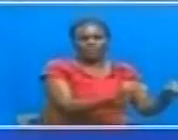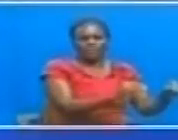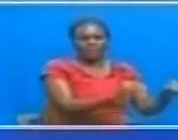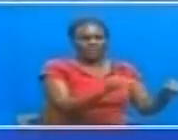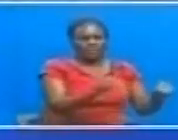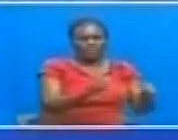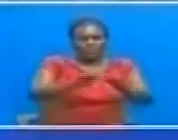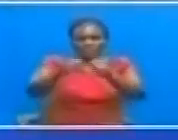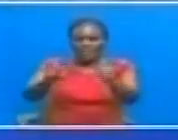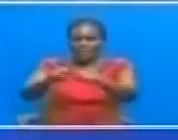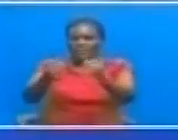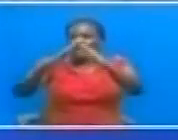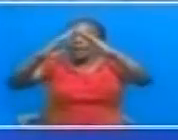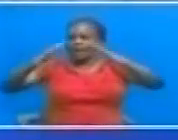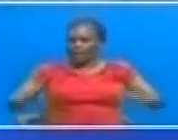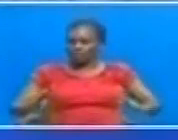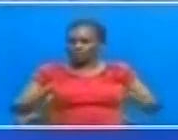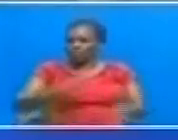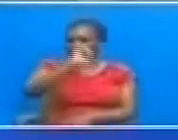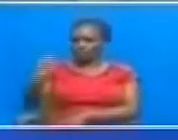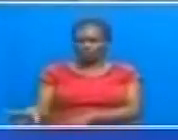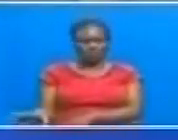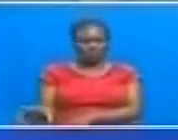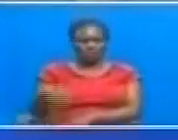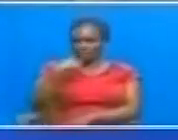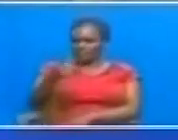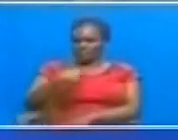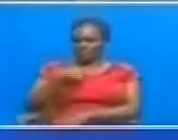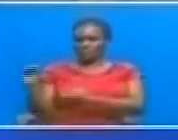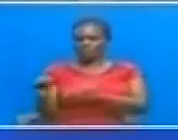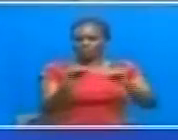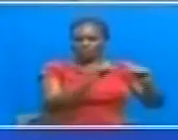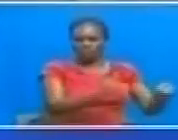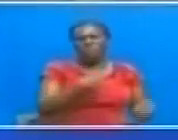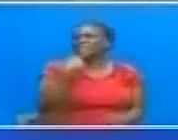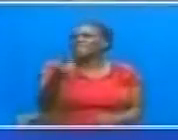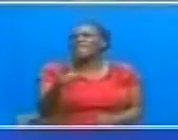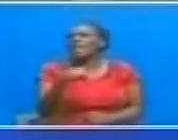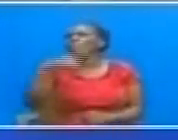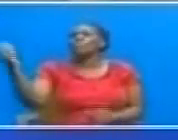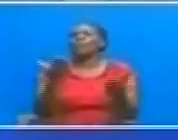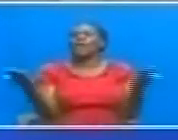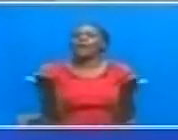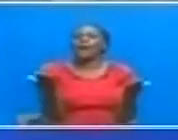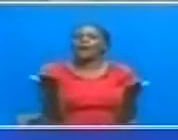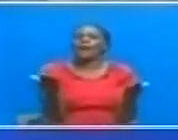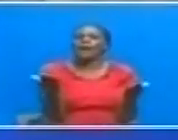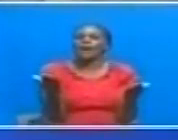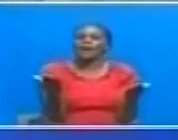atangoa hizi manyumba atupe kwa barabara. Niambia nienda, nikamwambia nienda wapi my brother,